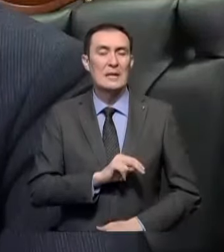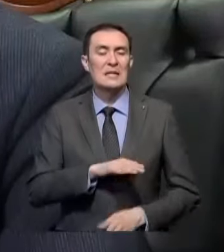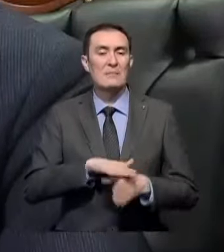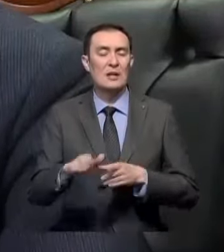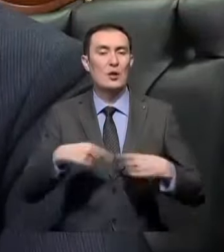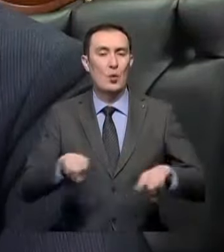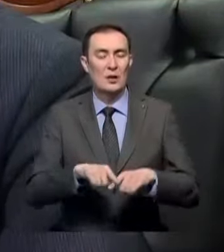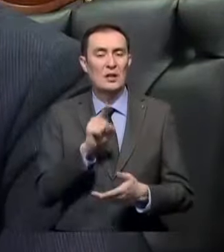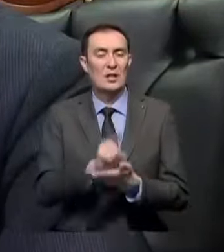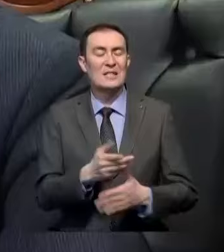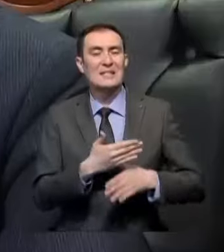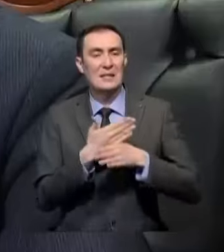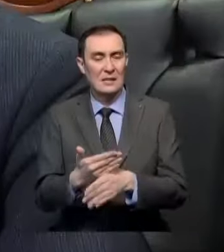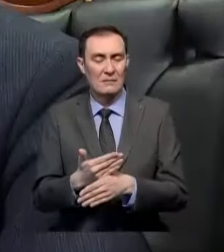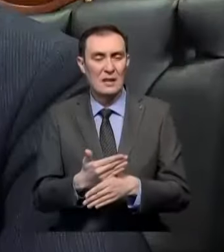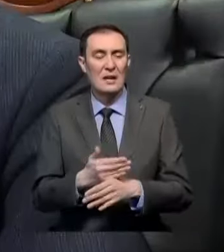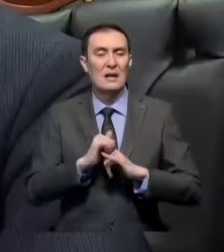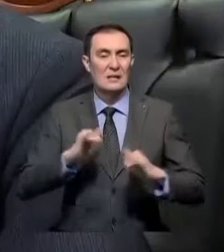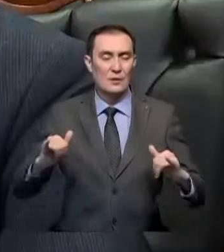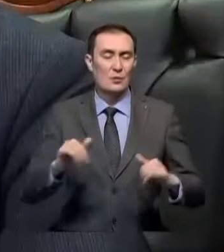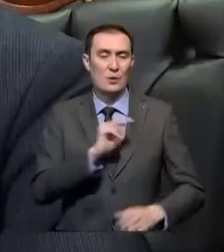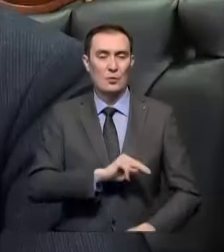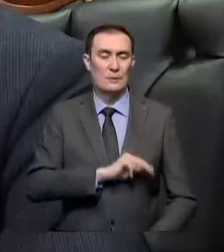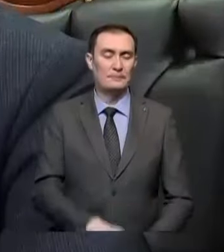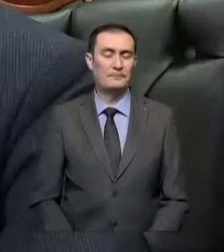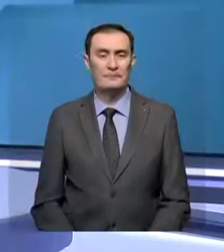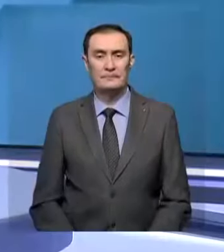исполнительные органы должны содействовать продвижению проектов.